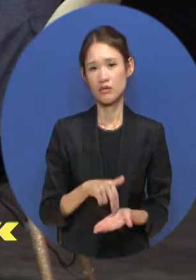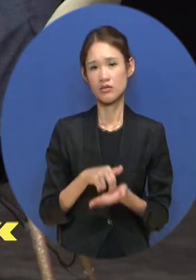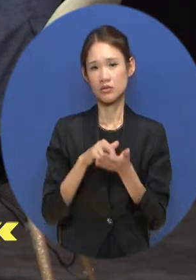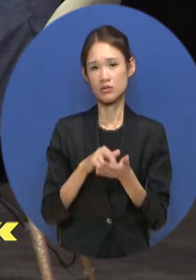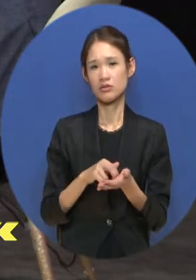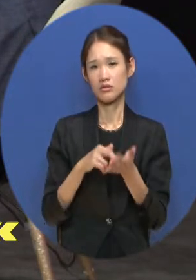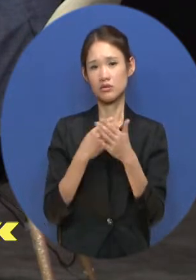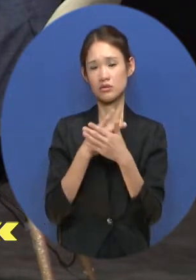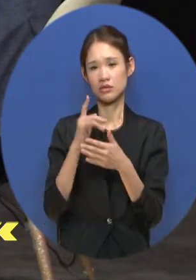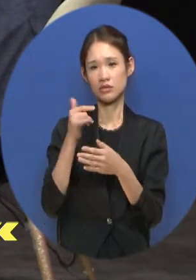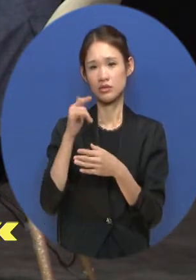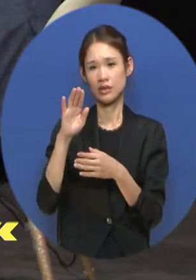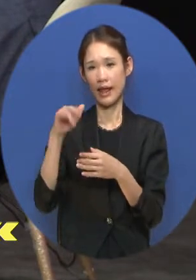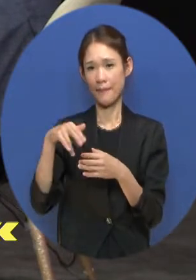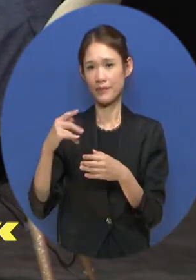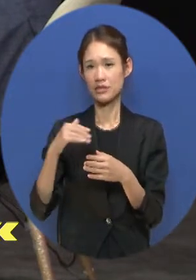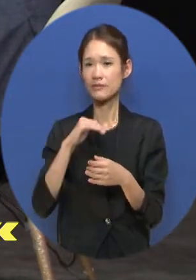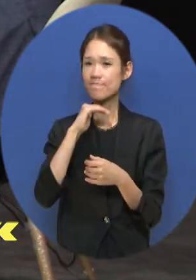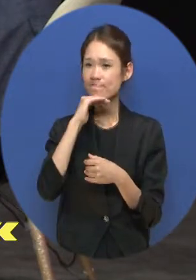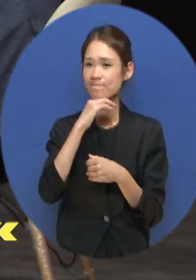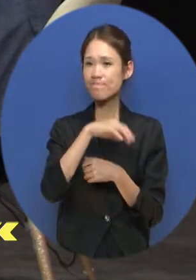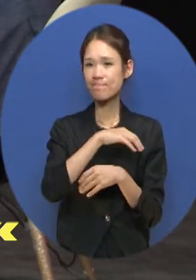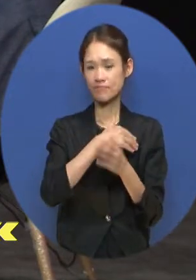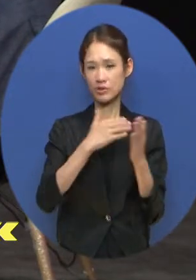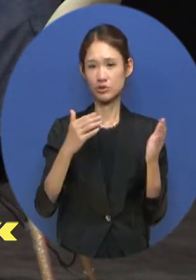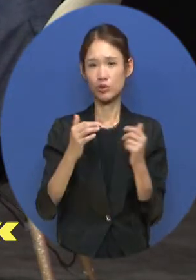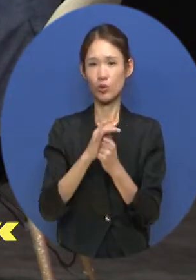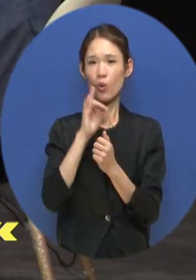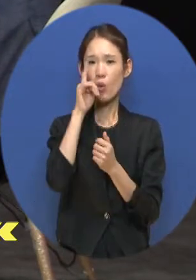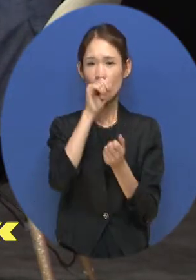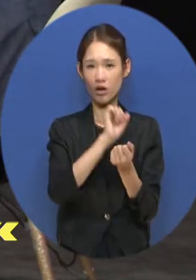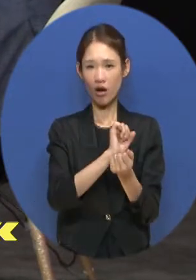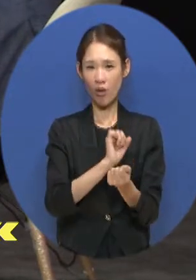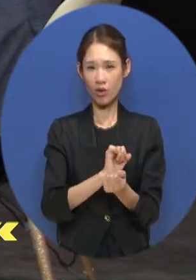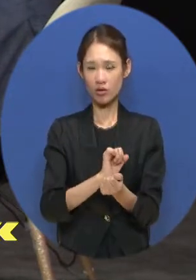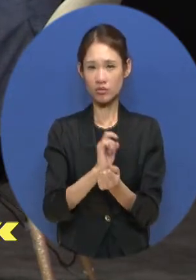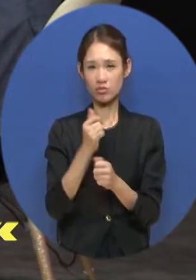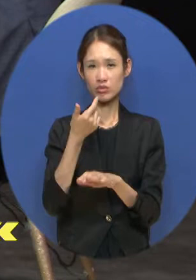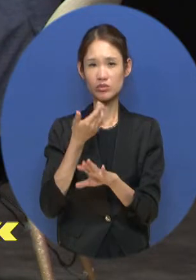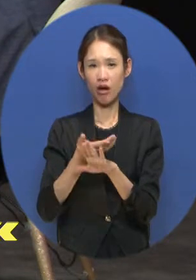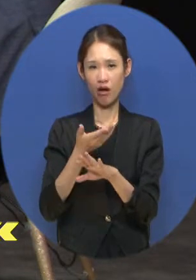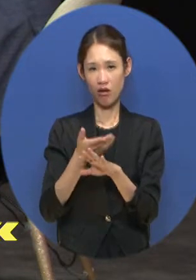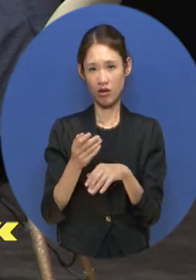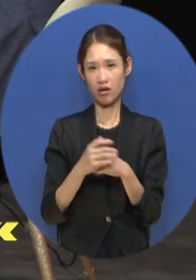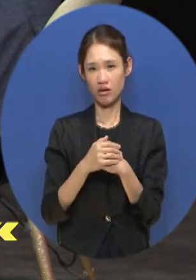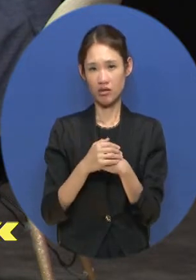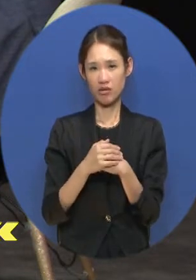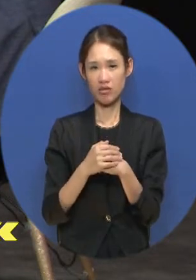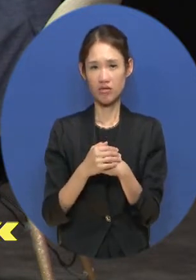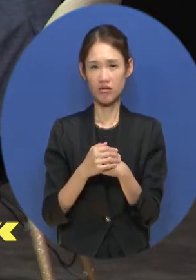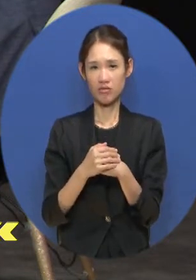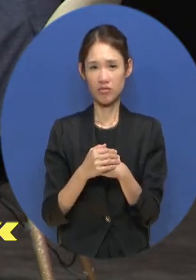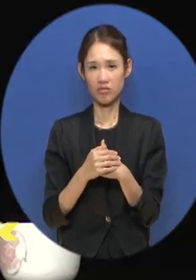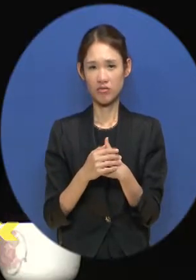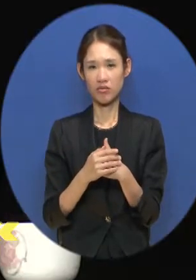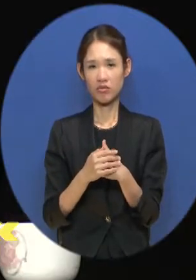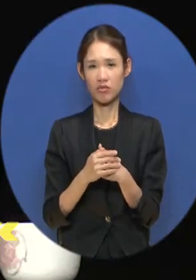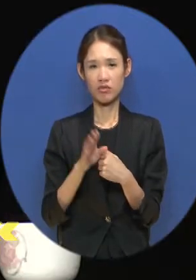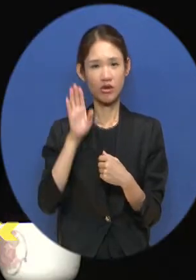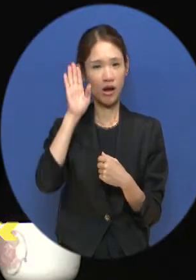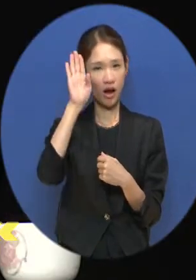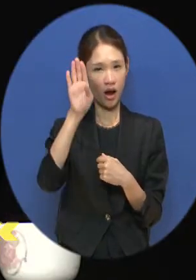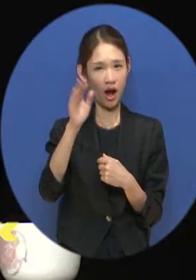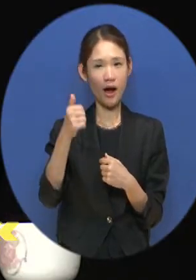승강장하고 이제 또 대합실 뭐 오염도가 다르죠. 또 외기하고 그래서 이제